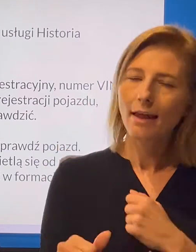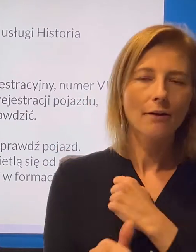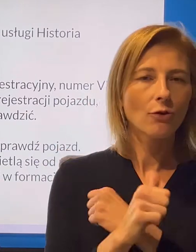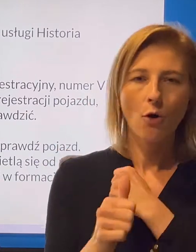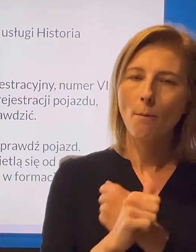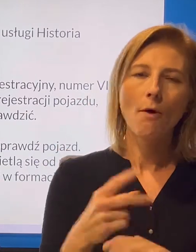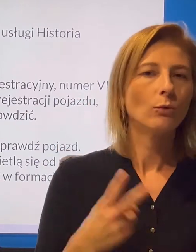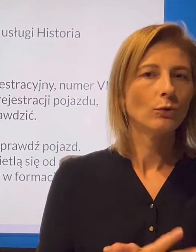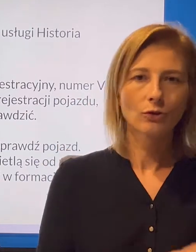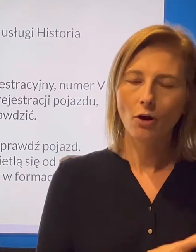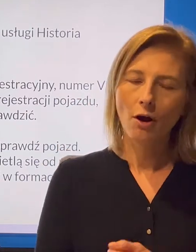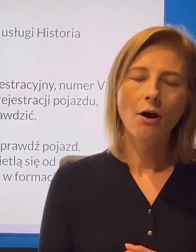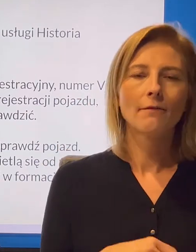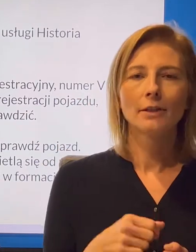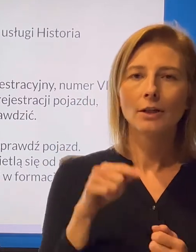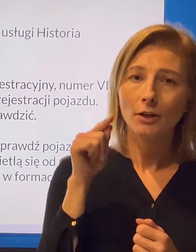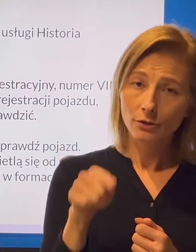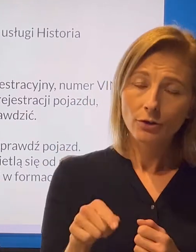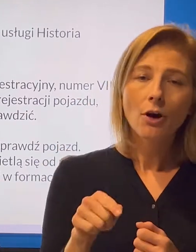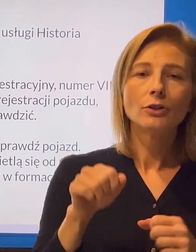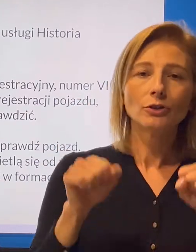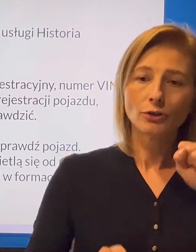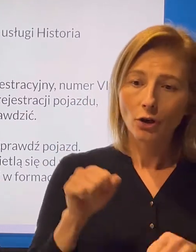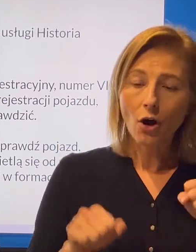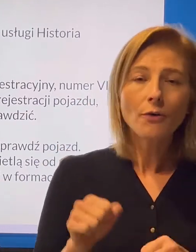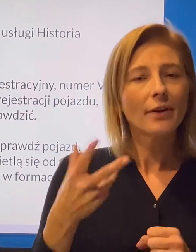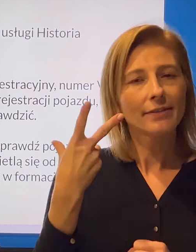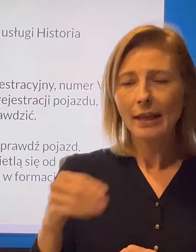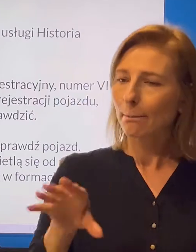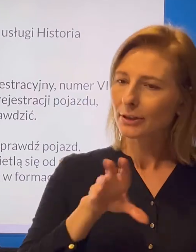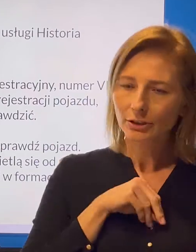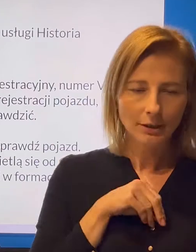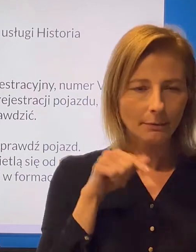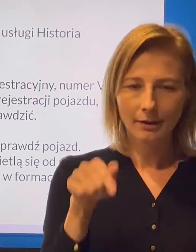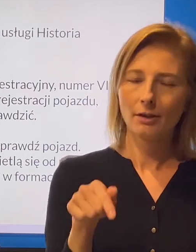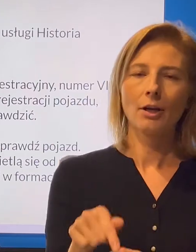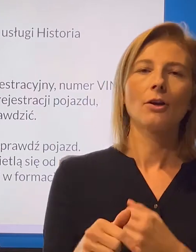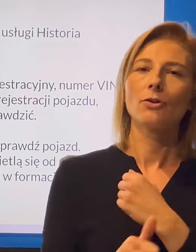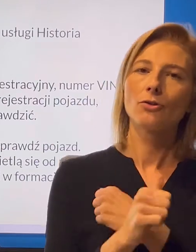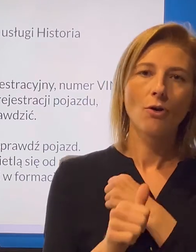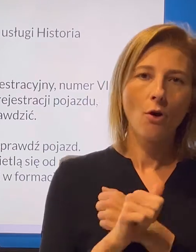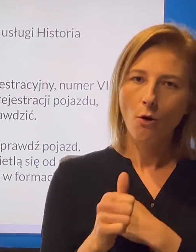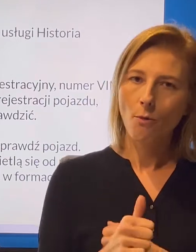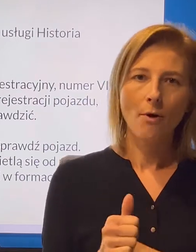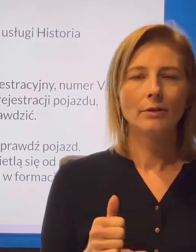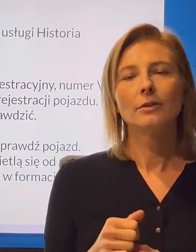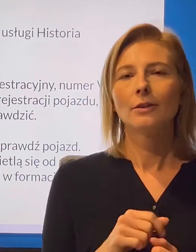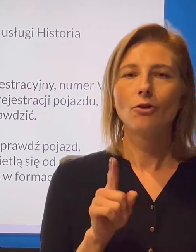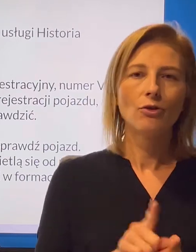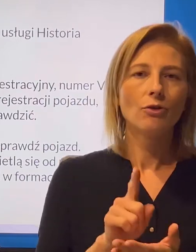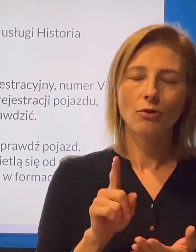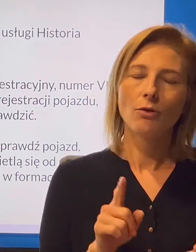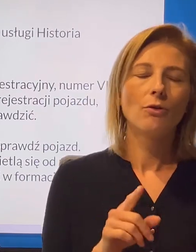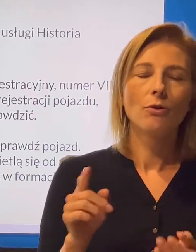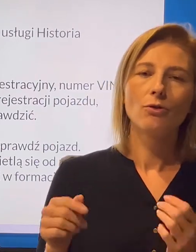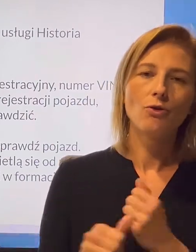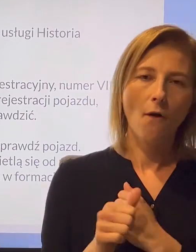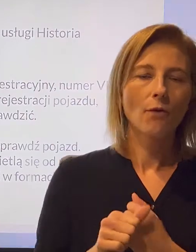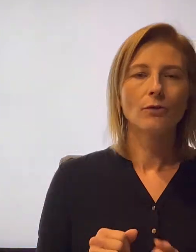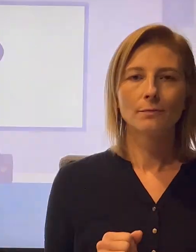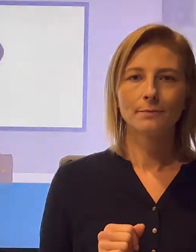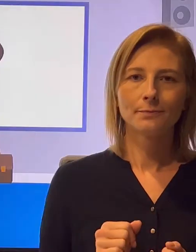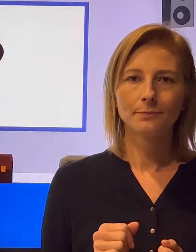urzędowy. Oznacza to, że sąd albo urząd może nie uznać takiego dokumentu, na przykład jako dowodu w sprawie.